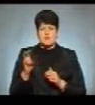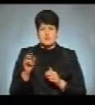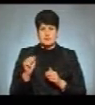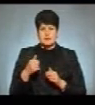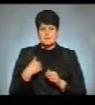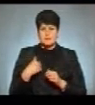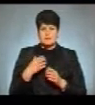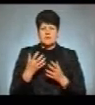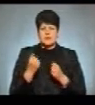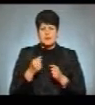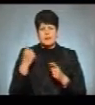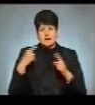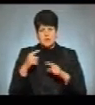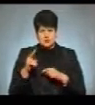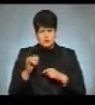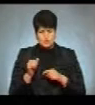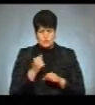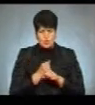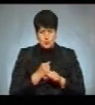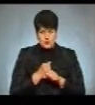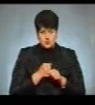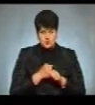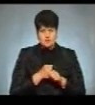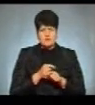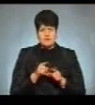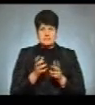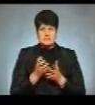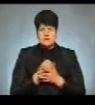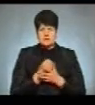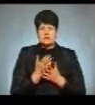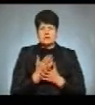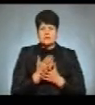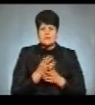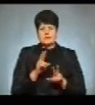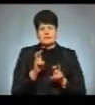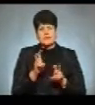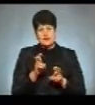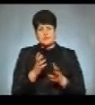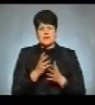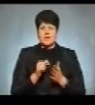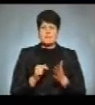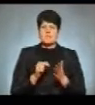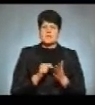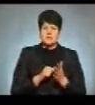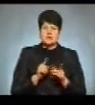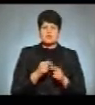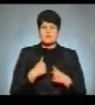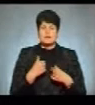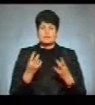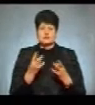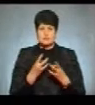ми брали казочку, ми опрацьовували її, ми знаходили, яка ж все-таки тема, яка все-таки мета, що нам потрібно